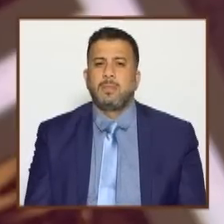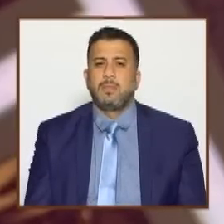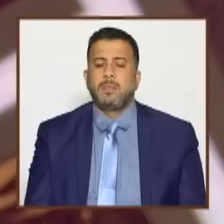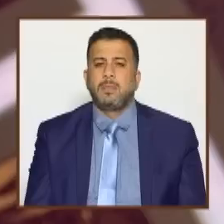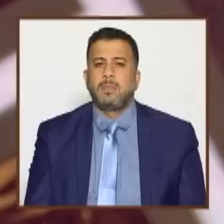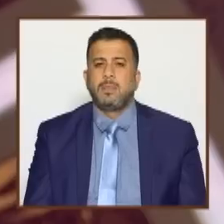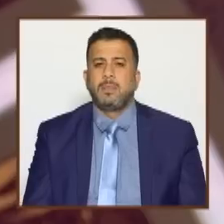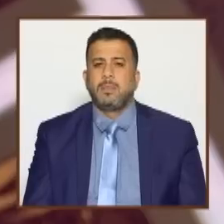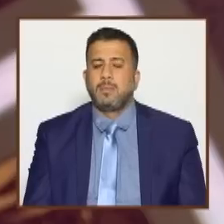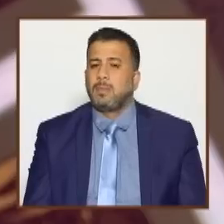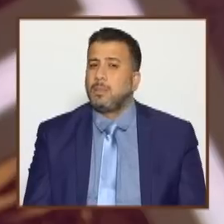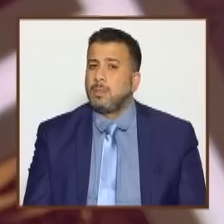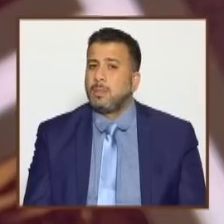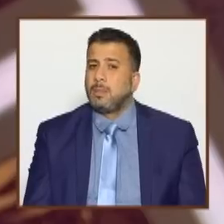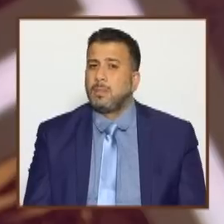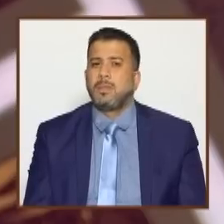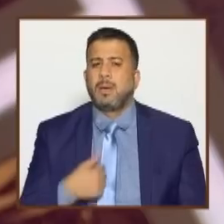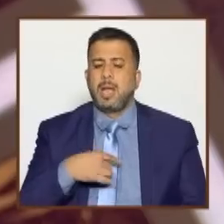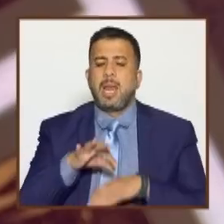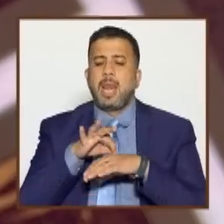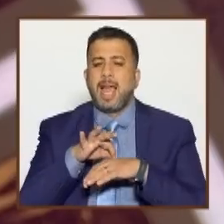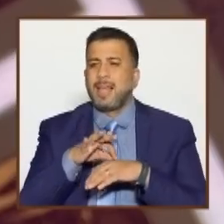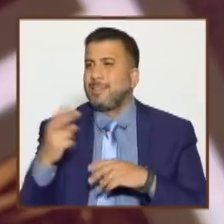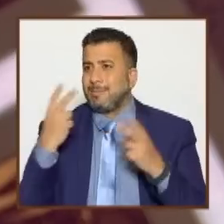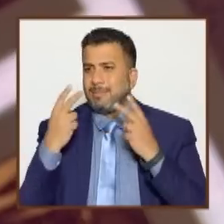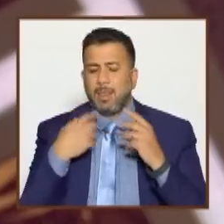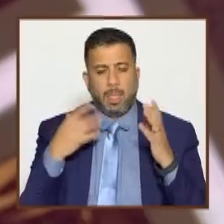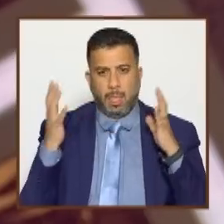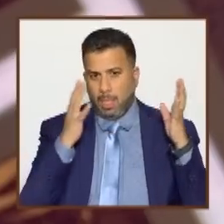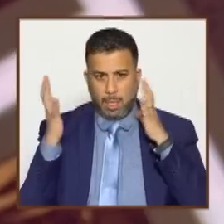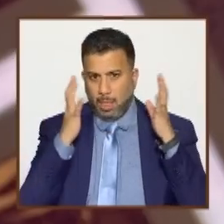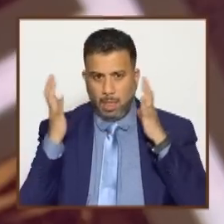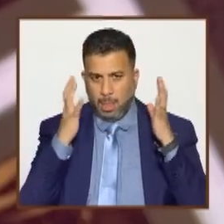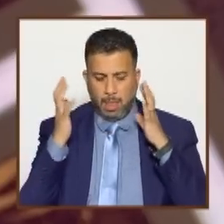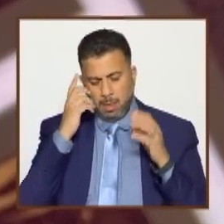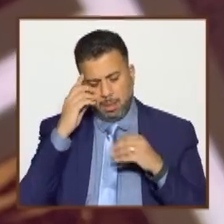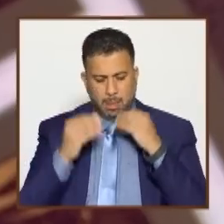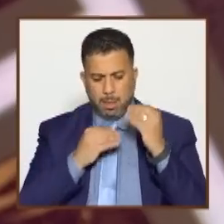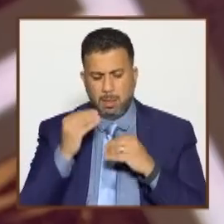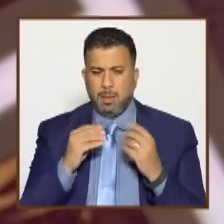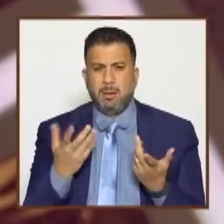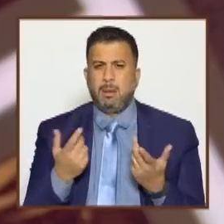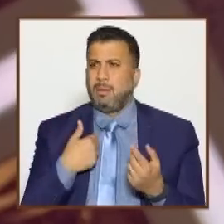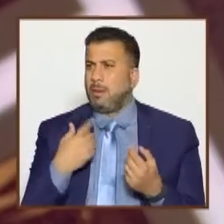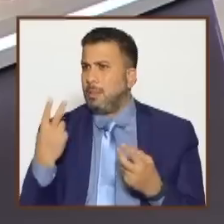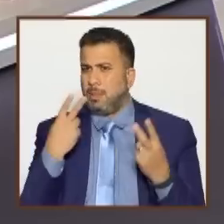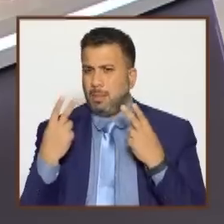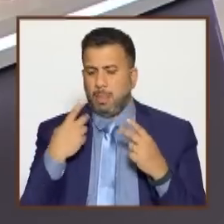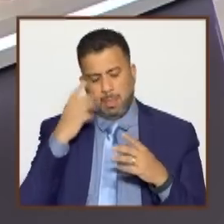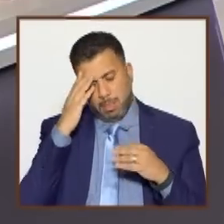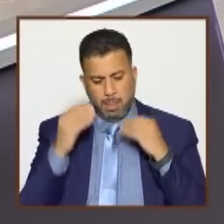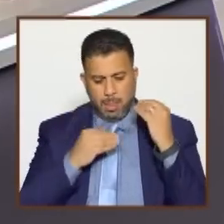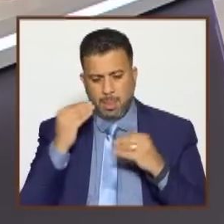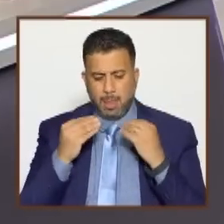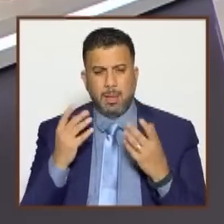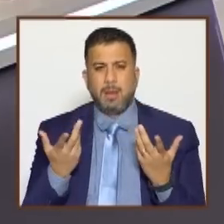يعني امام الناس انه مرتبكه او مو طبيعيه او هذه، دا اسال يعني مرات تبين شويه مو طبيعيه ما يخالف لو ما يجوز اصلا